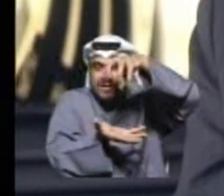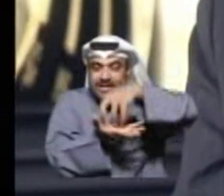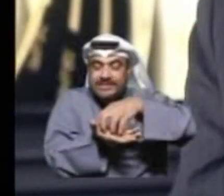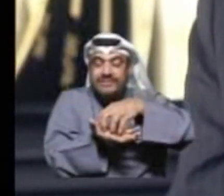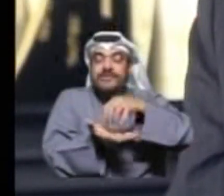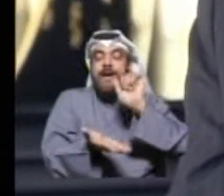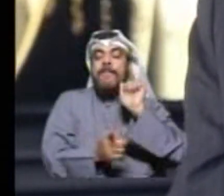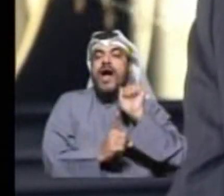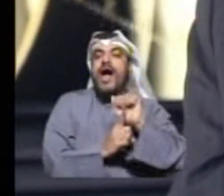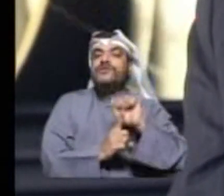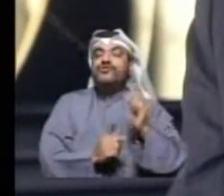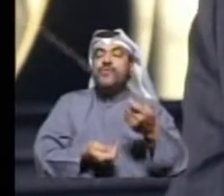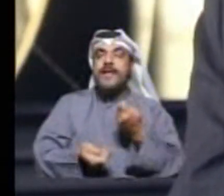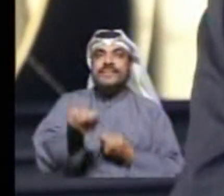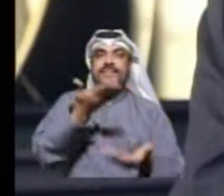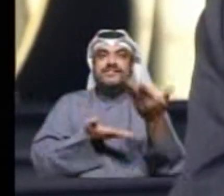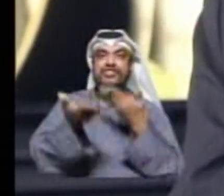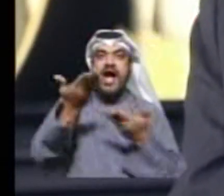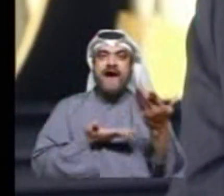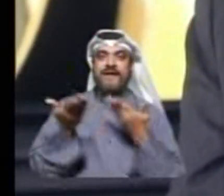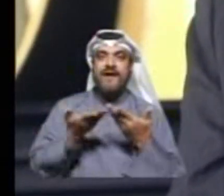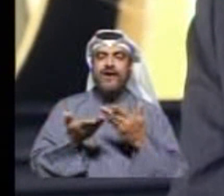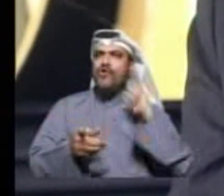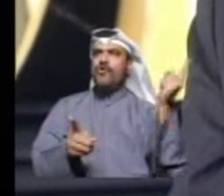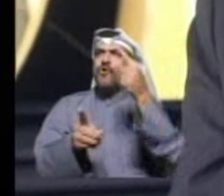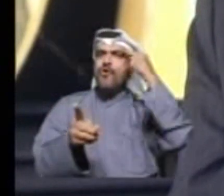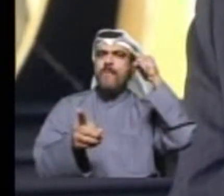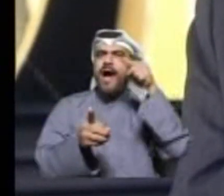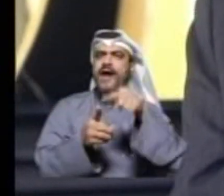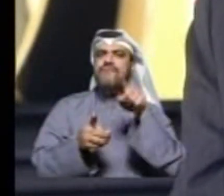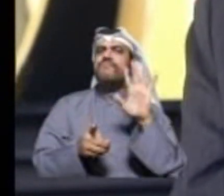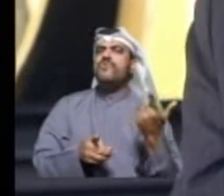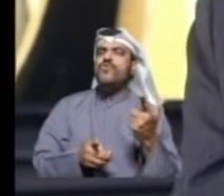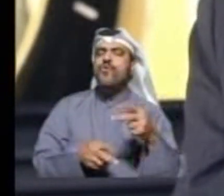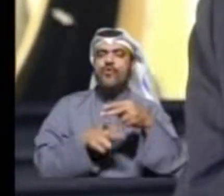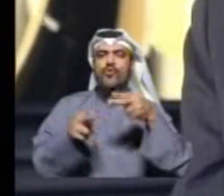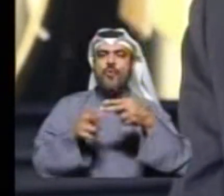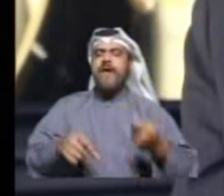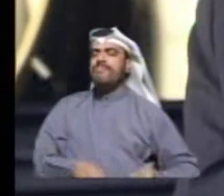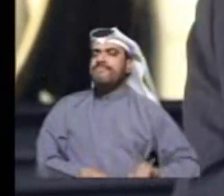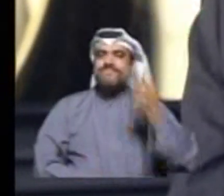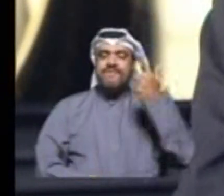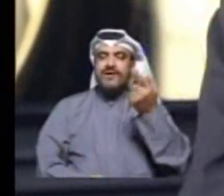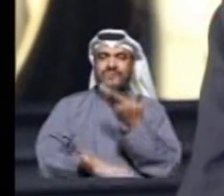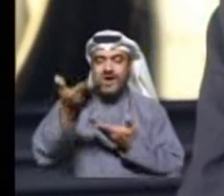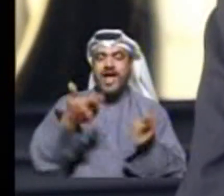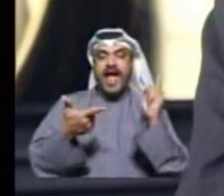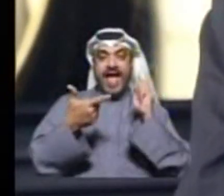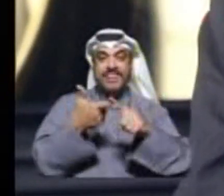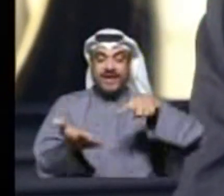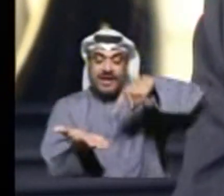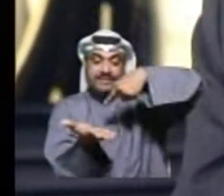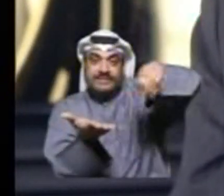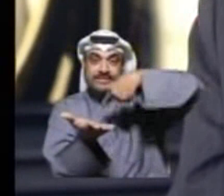التجارة. إلا أن حضرتك بتتحدث عن كوفين محطات مصيرية، طبعا أهمها هو توقيع الاتفاقية، لأن